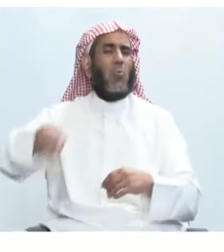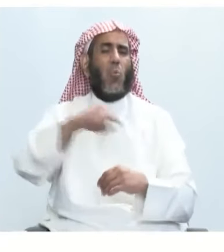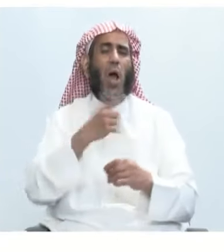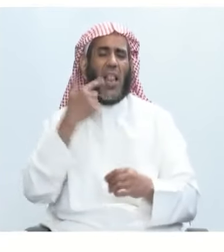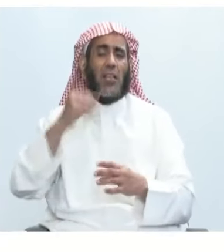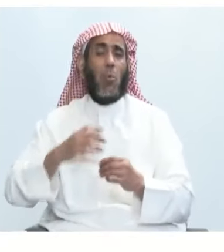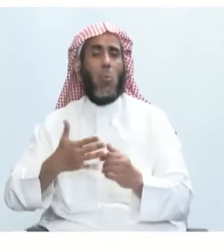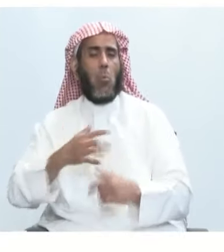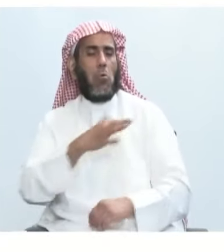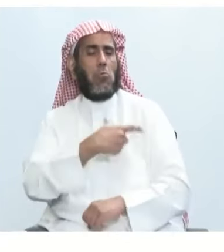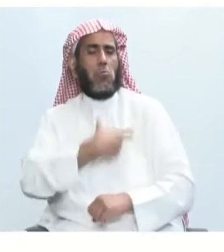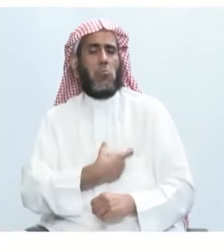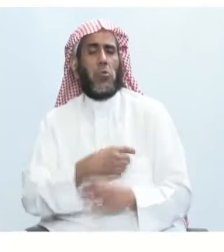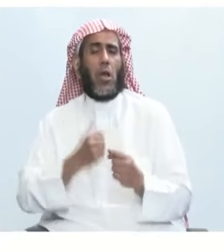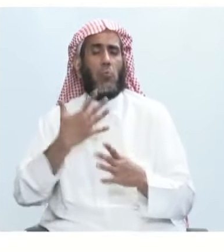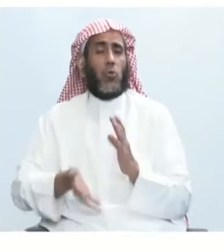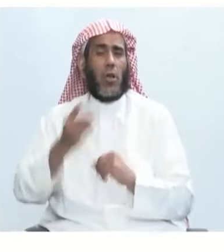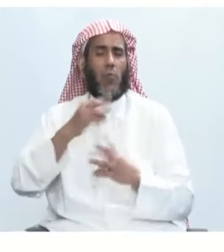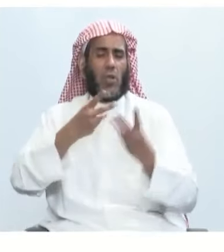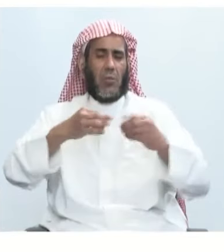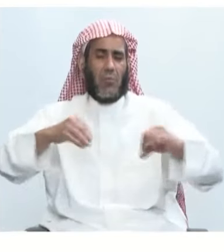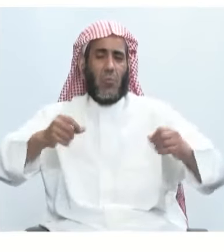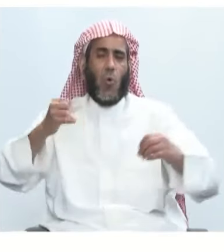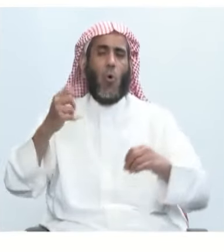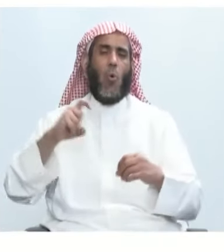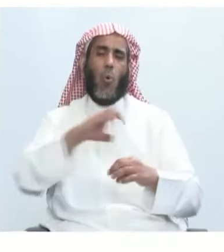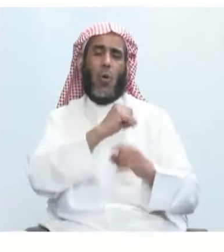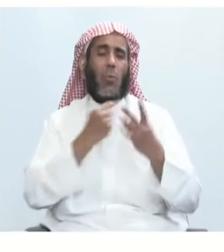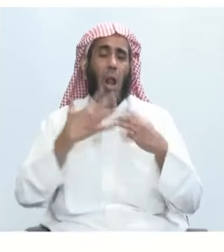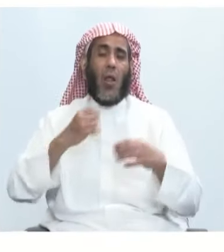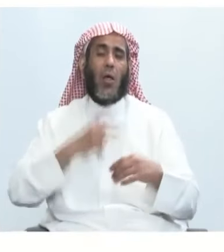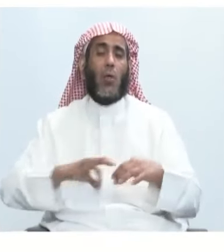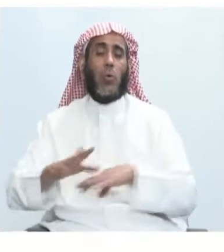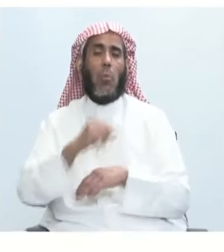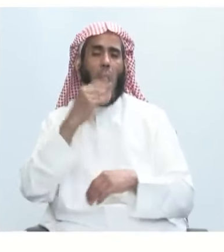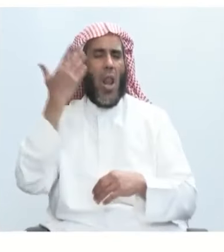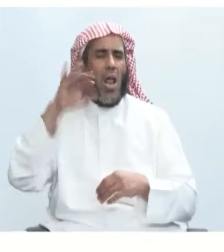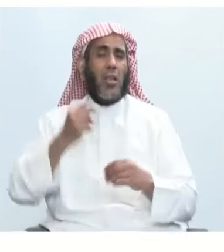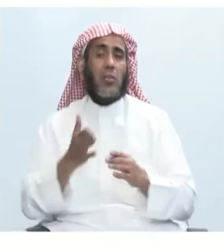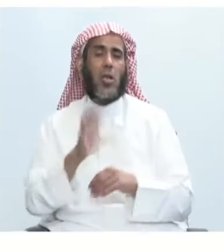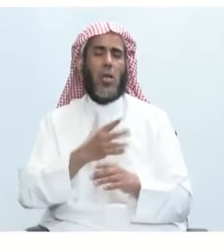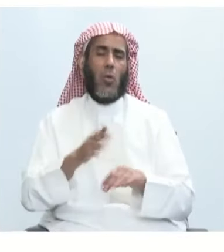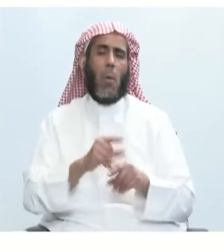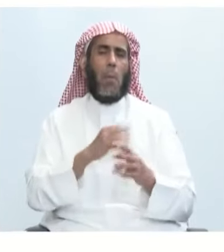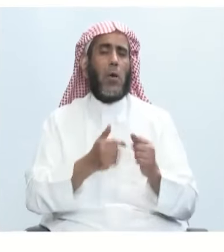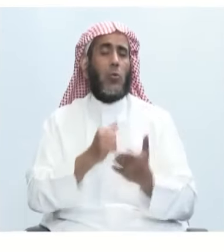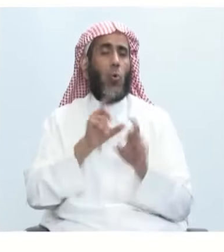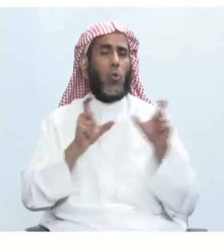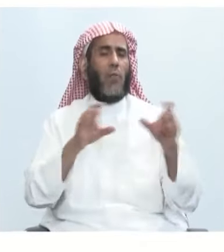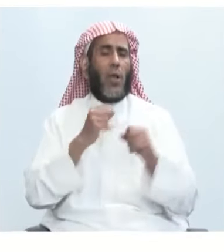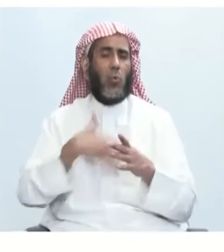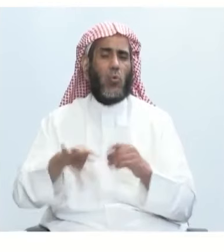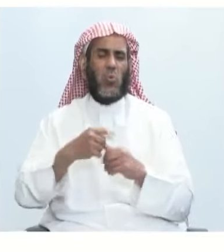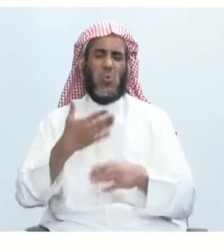دمائكم سام شرف يعطر تربه الوطن الغالي يقول لهم ان هذا الوطن الوفي لن ينسى شهيدا مات وهو يدافع عن العقيد والوطن ولن ينسى بطلا